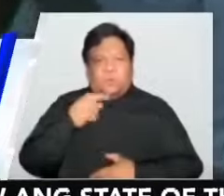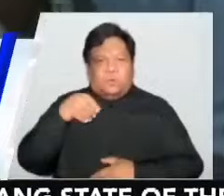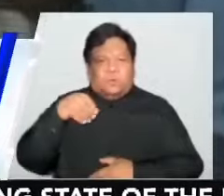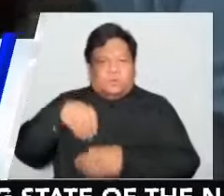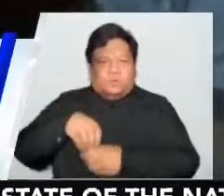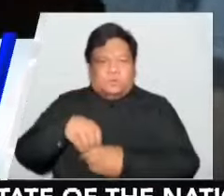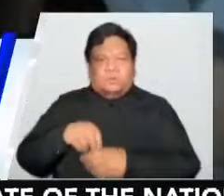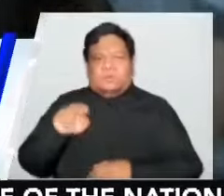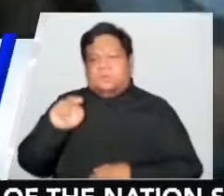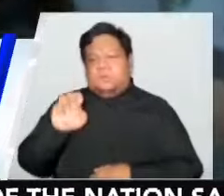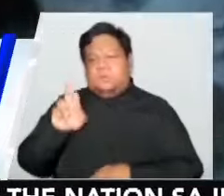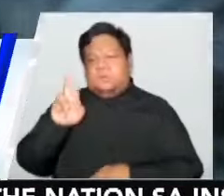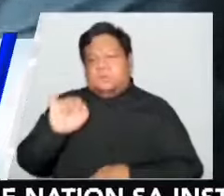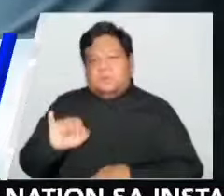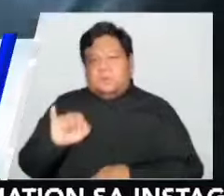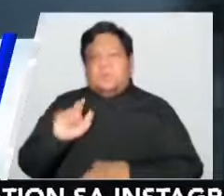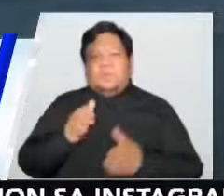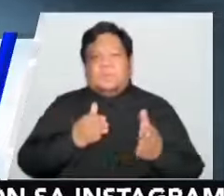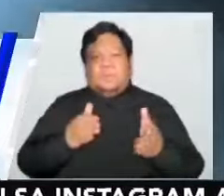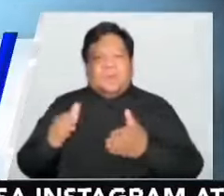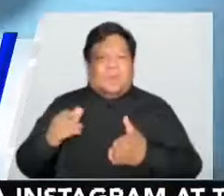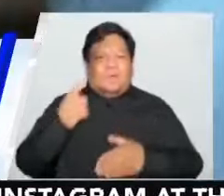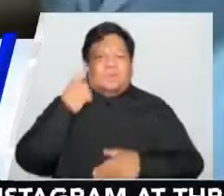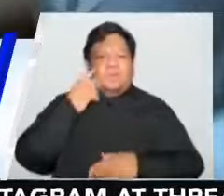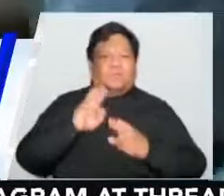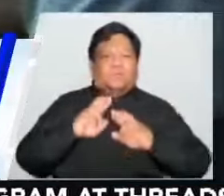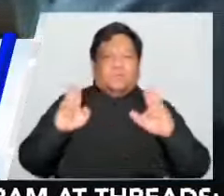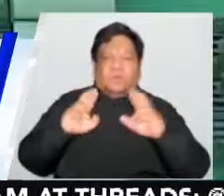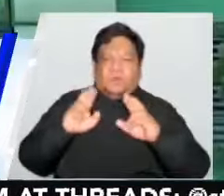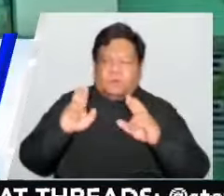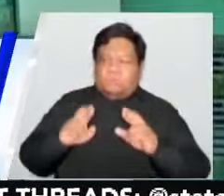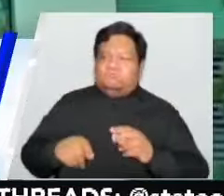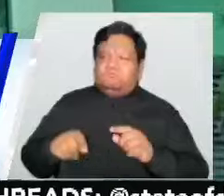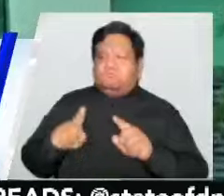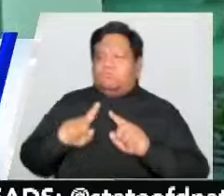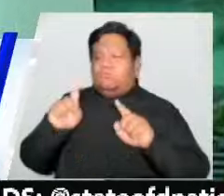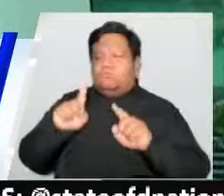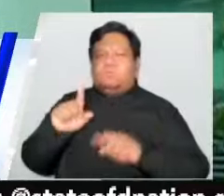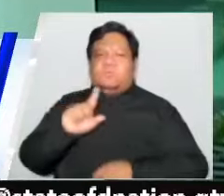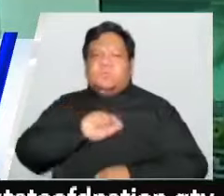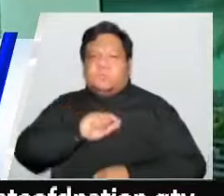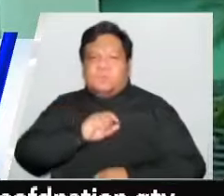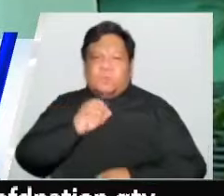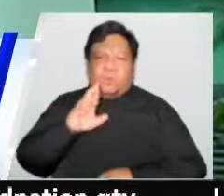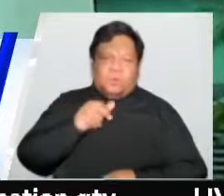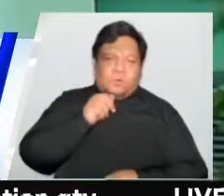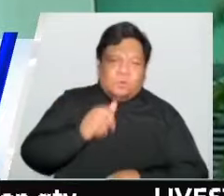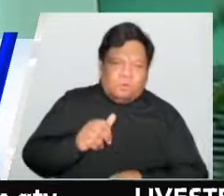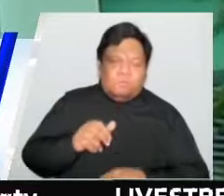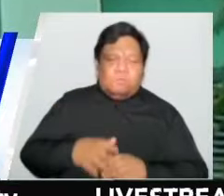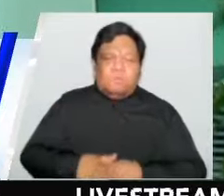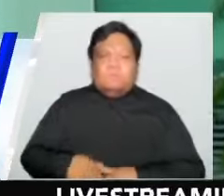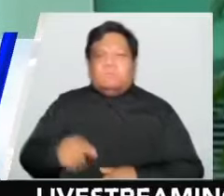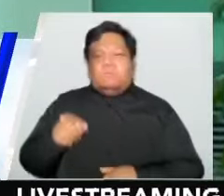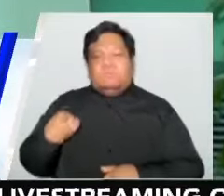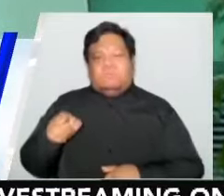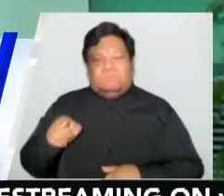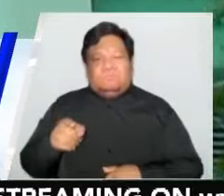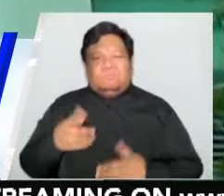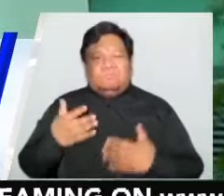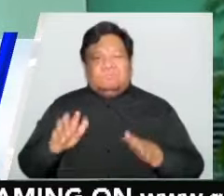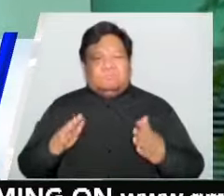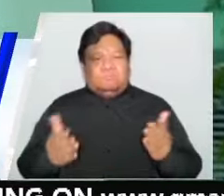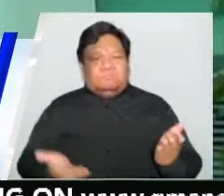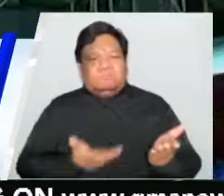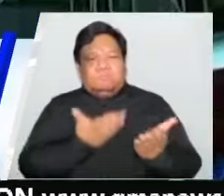arraignment para sa paglabag sa securities regulation code pero hindi ito natuloy matapos mag-file ng motion to quash ang